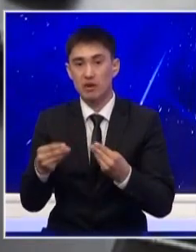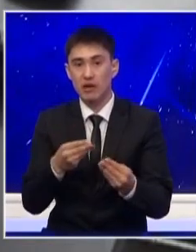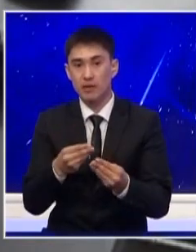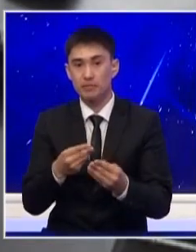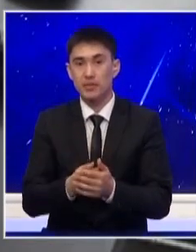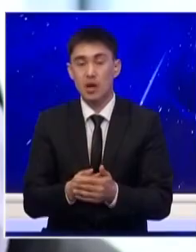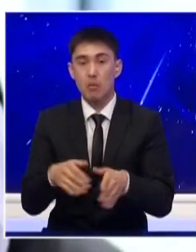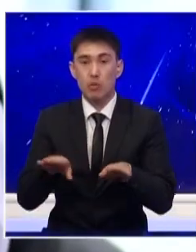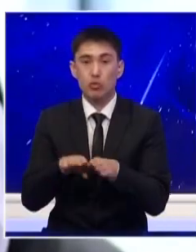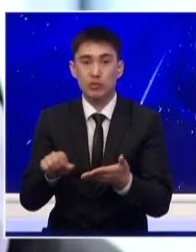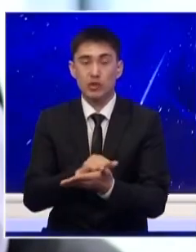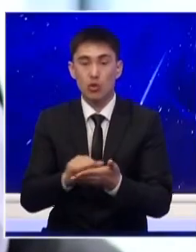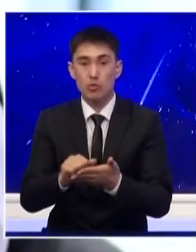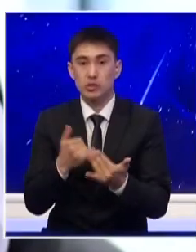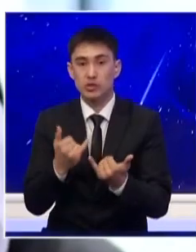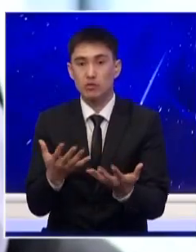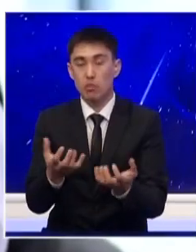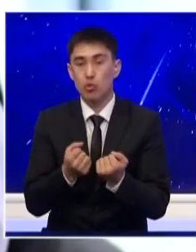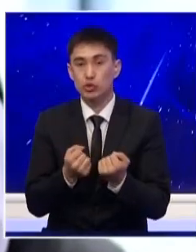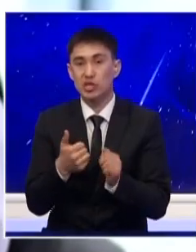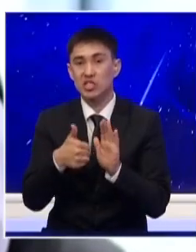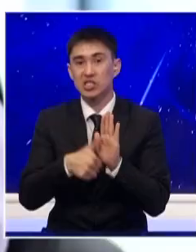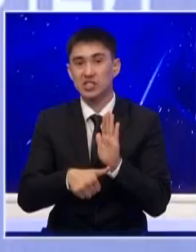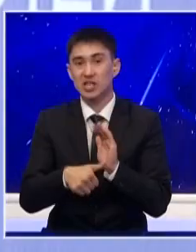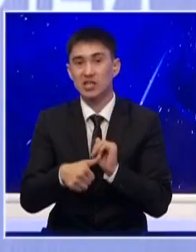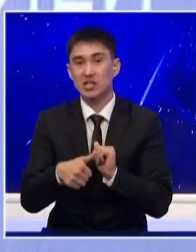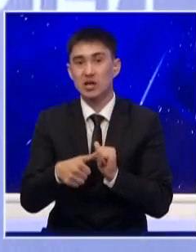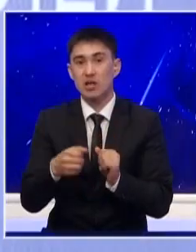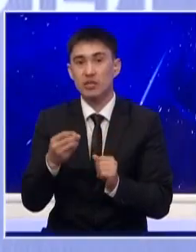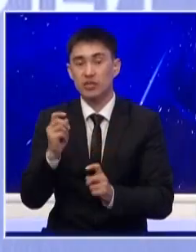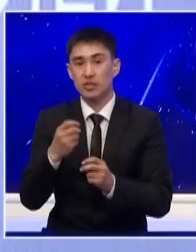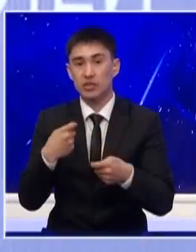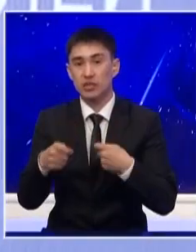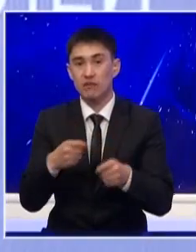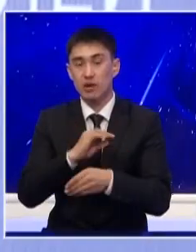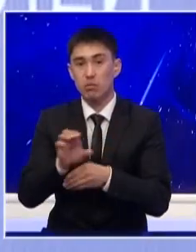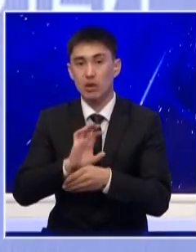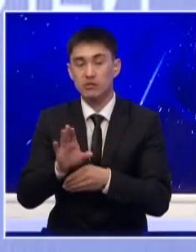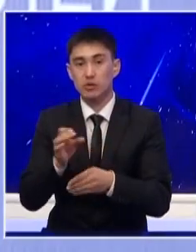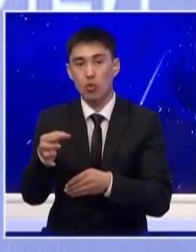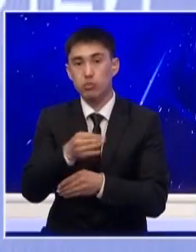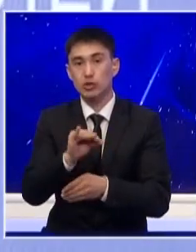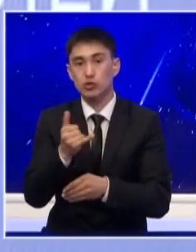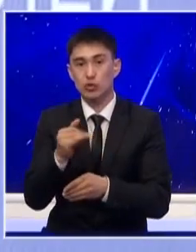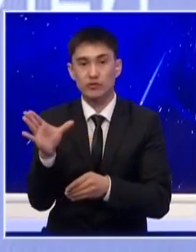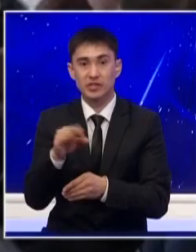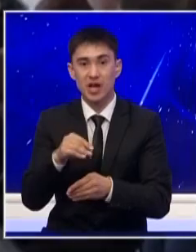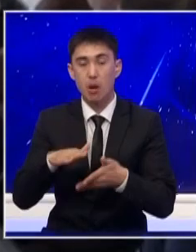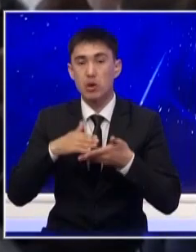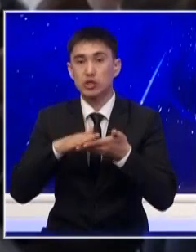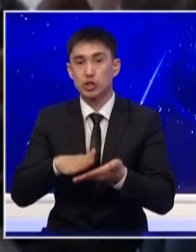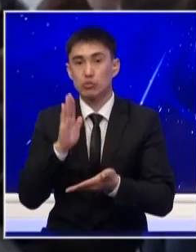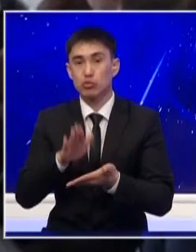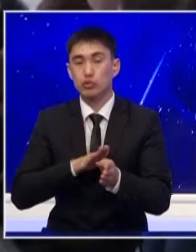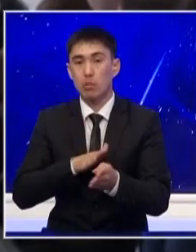товара. Подобный документ на сегодня получили порядка 60 товаропроизводителей области ЖТСУ. Все озвученные обращения